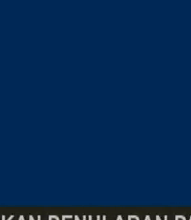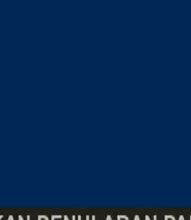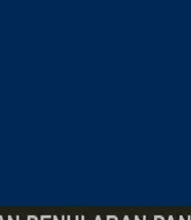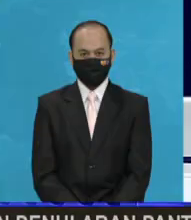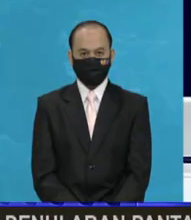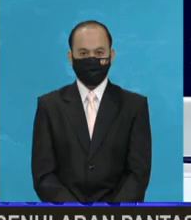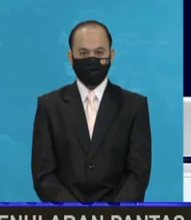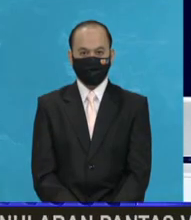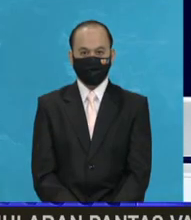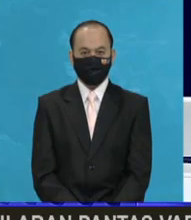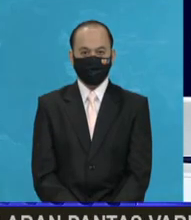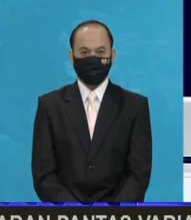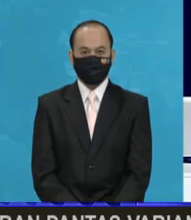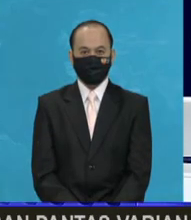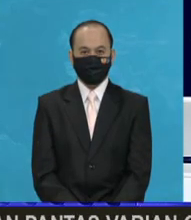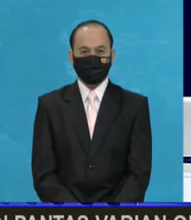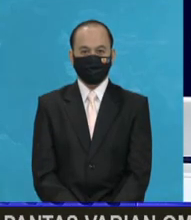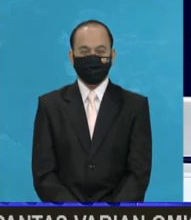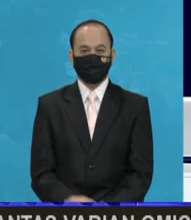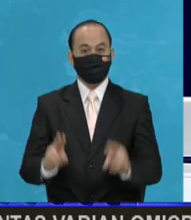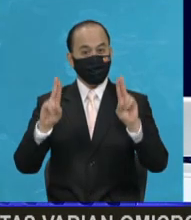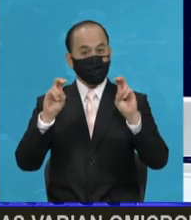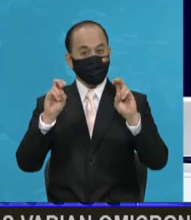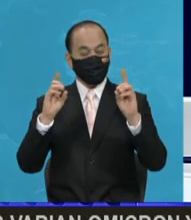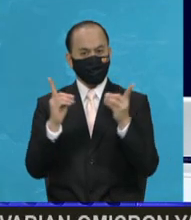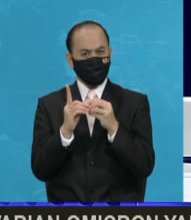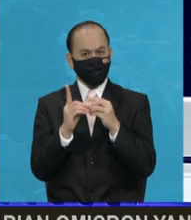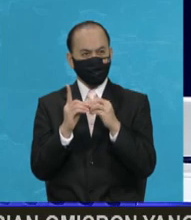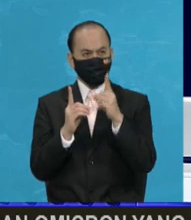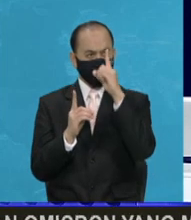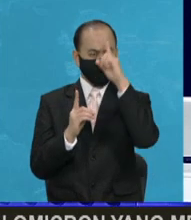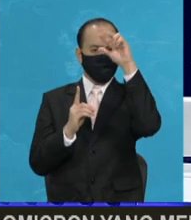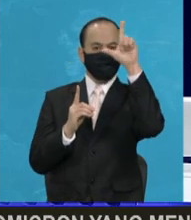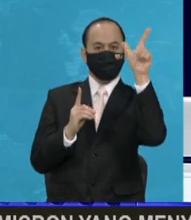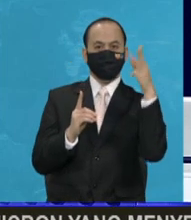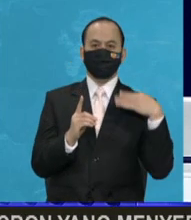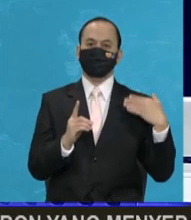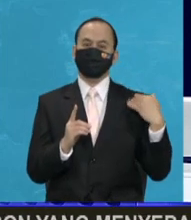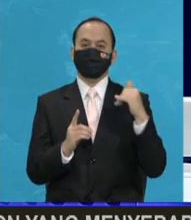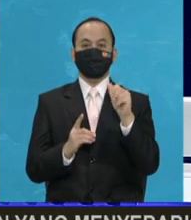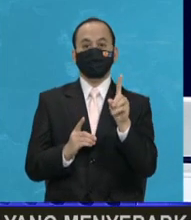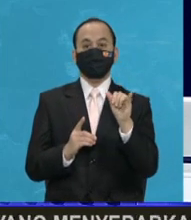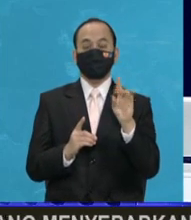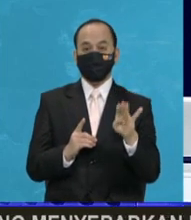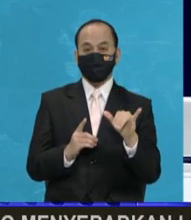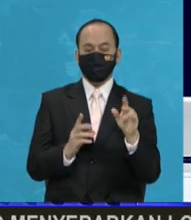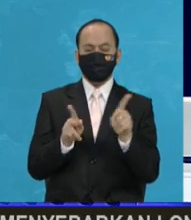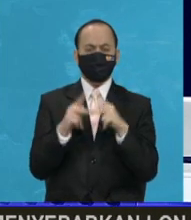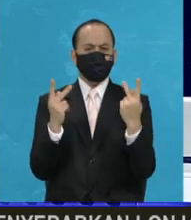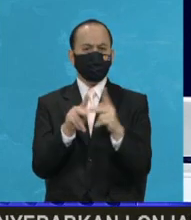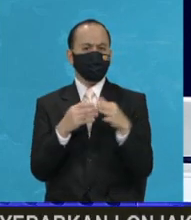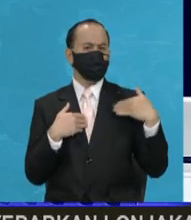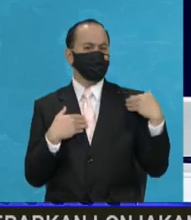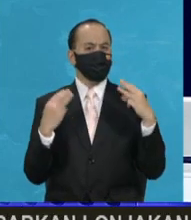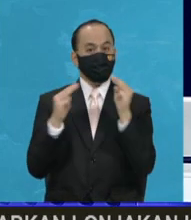Hai bertemakan digital intelektual USB Iwe kumpulan-kumpulan beliau